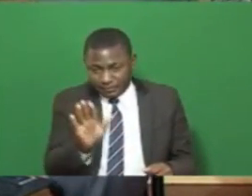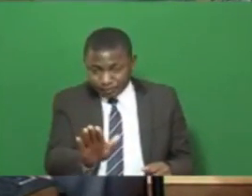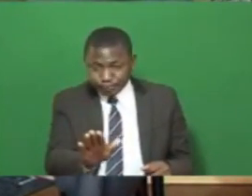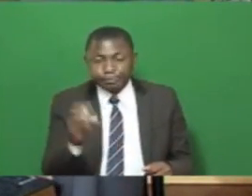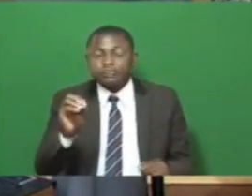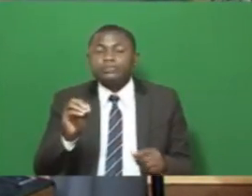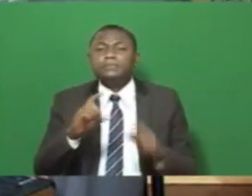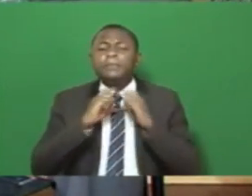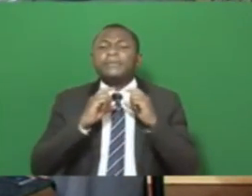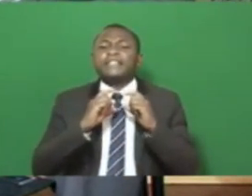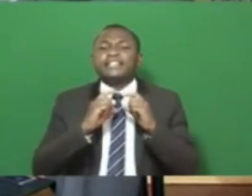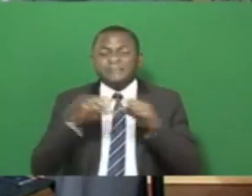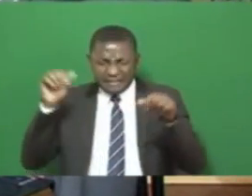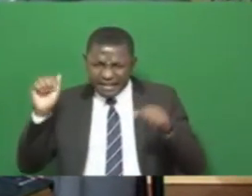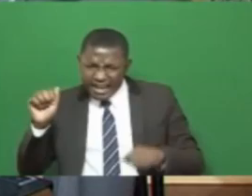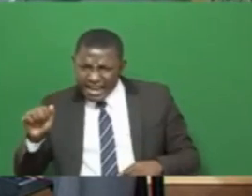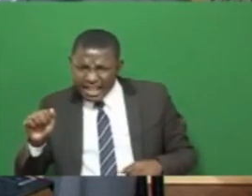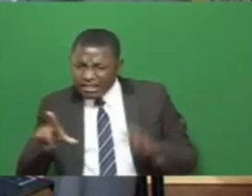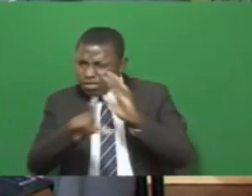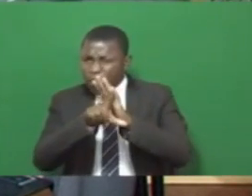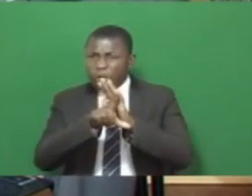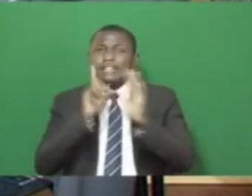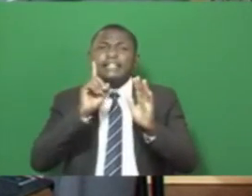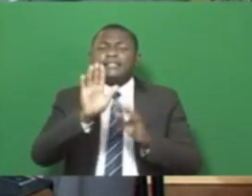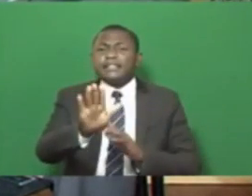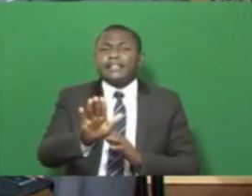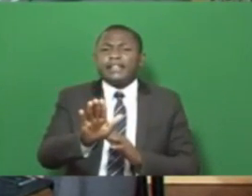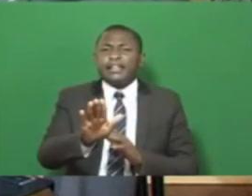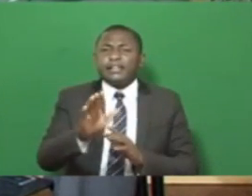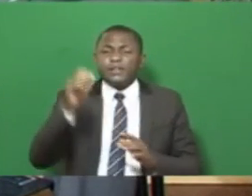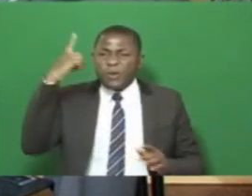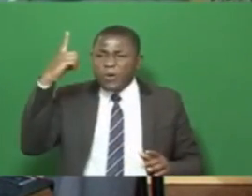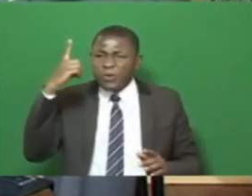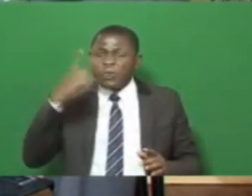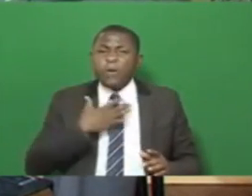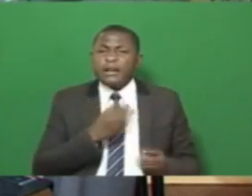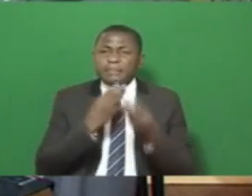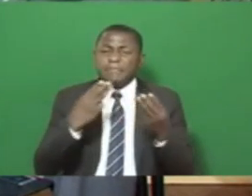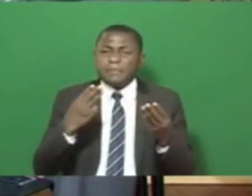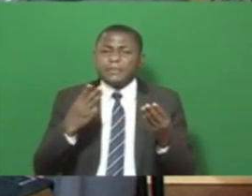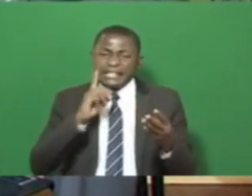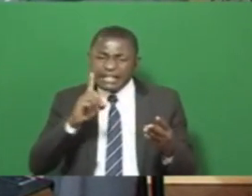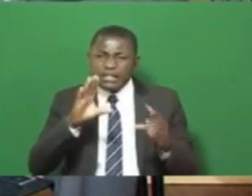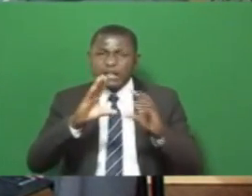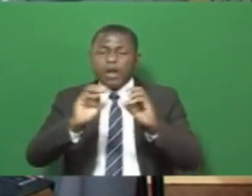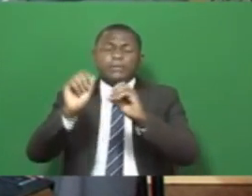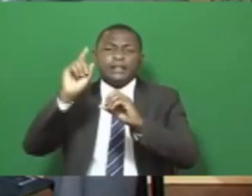mufundisi muri kukonfirma here kuti mutemo uchiripo mumazisa amana?